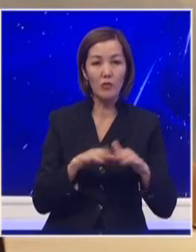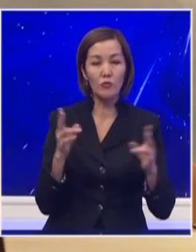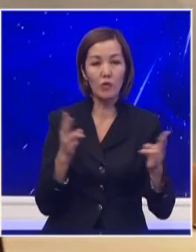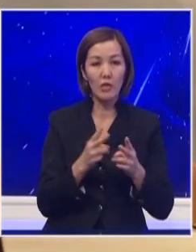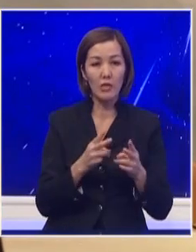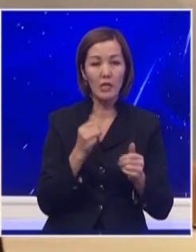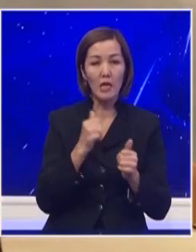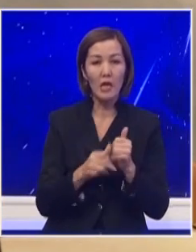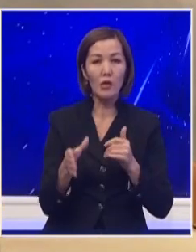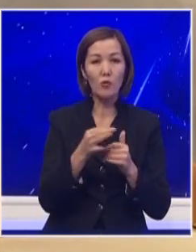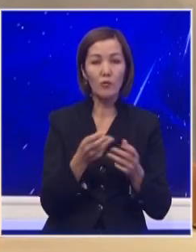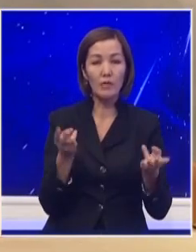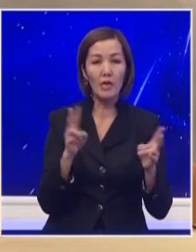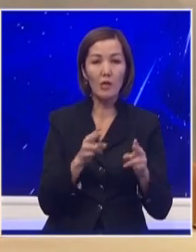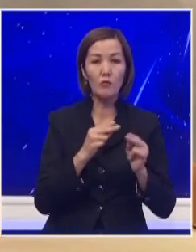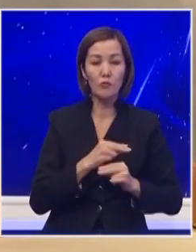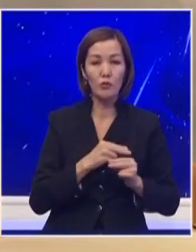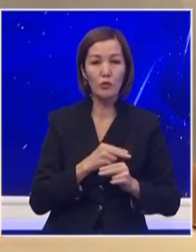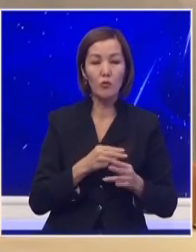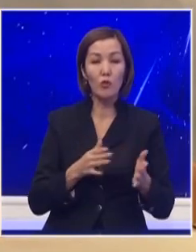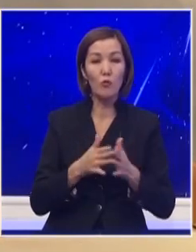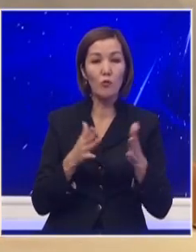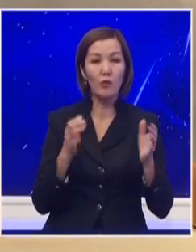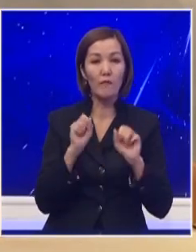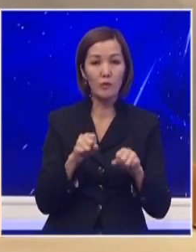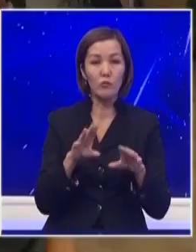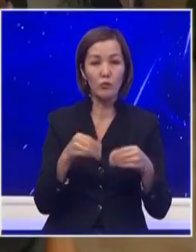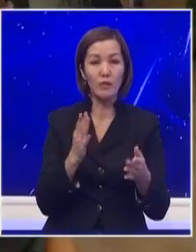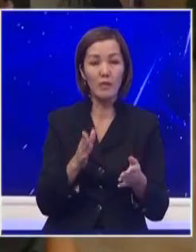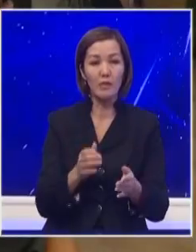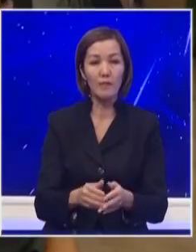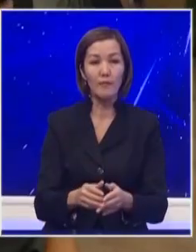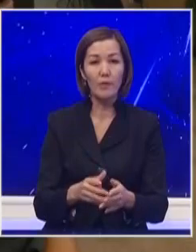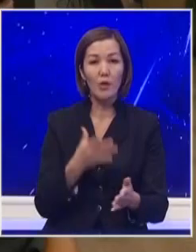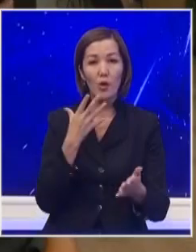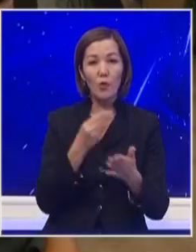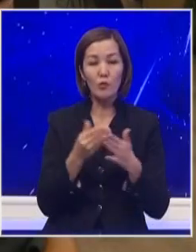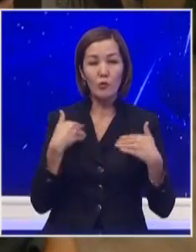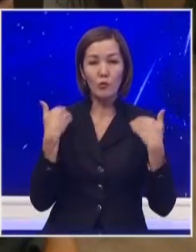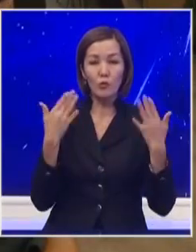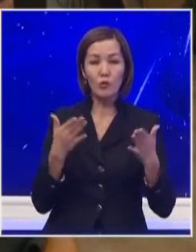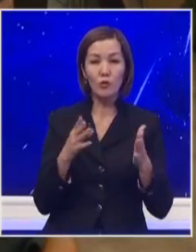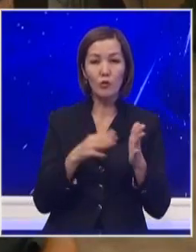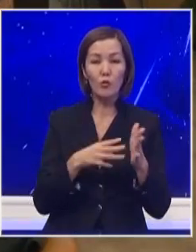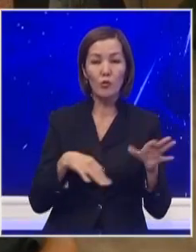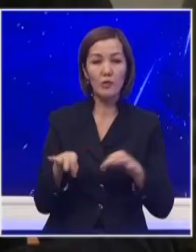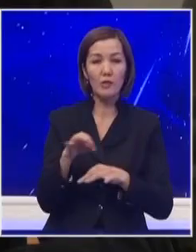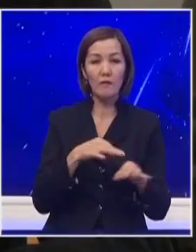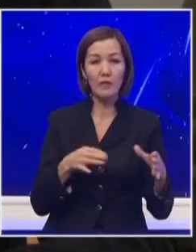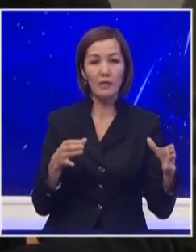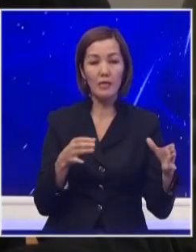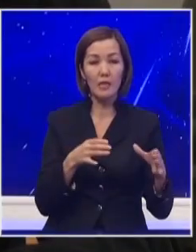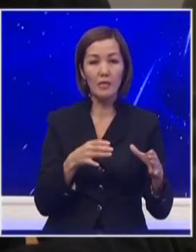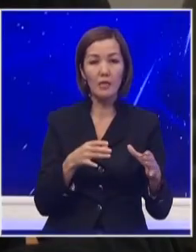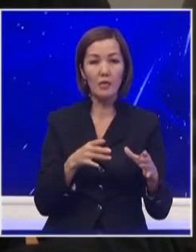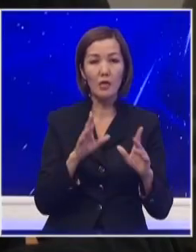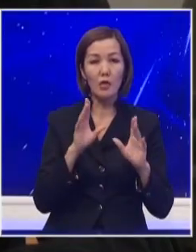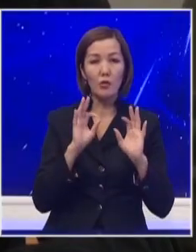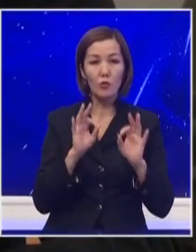бойынша алдымен инфрақұрылым мәселелерін шешу қажет. Бұл ең бастысы инфрақұрылымдық нысандардың құрылысы, шаһарды таза ауыз суымен